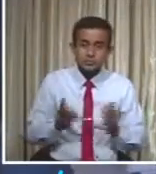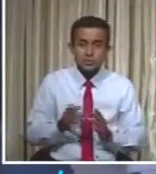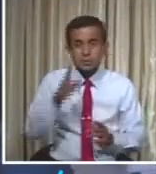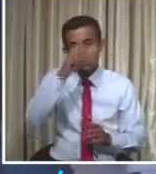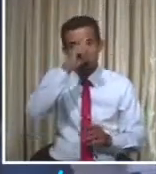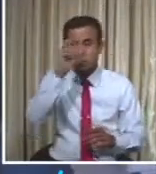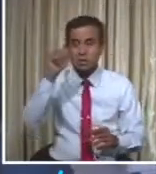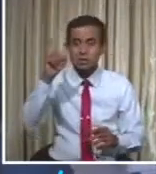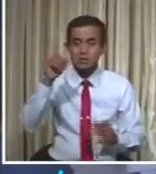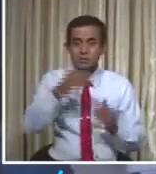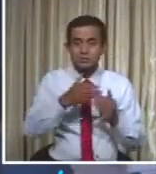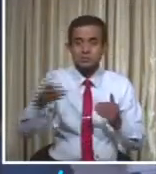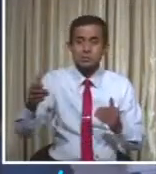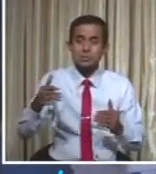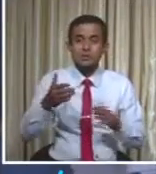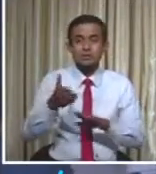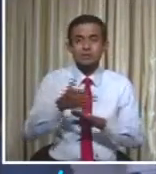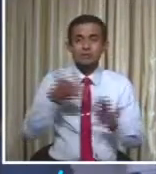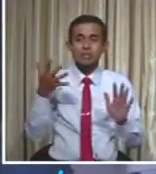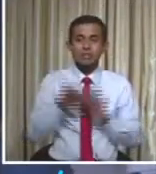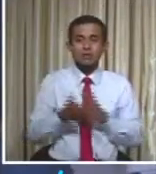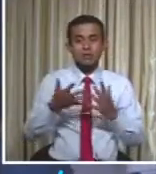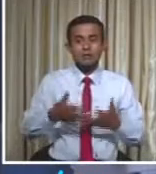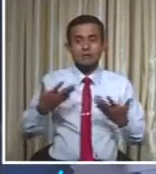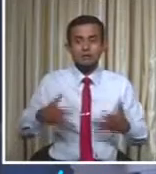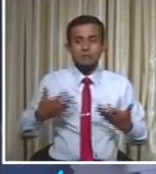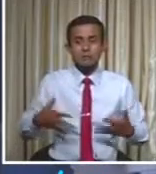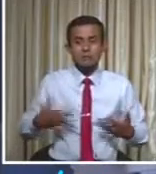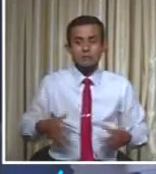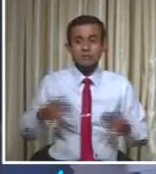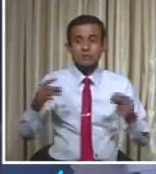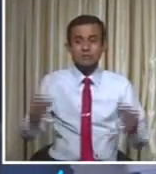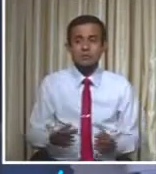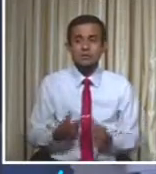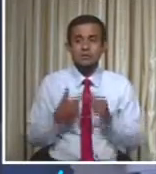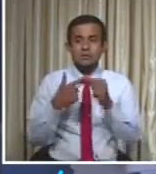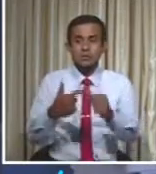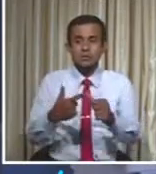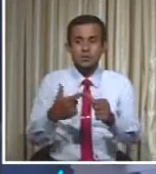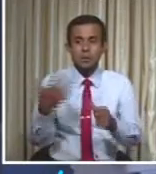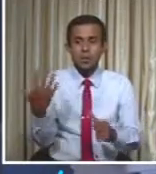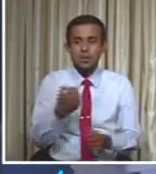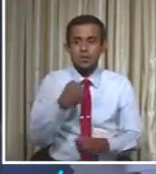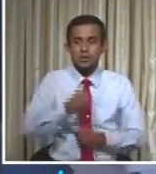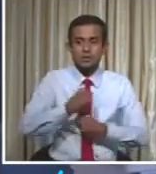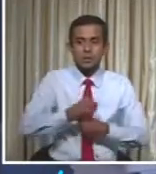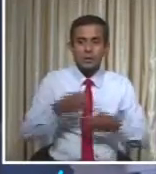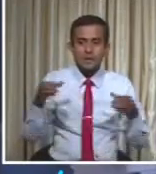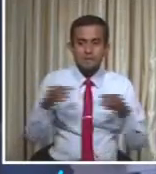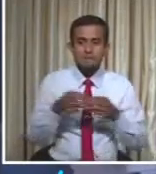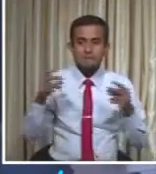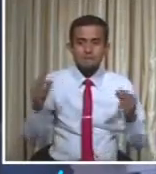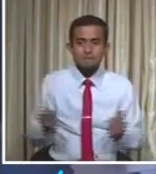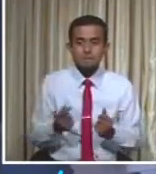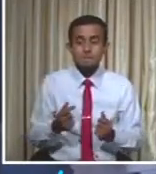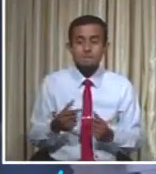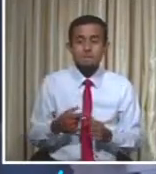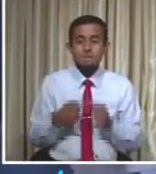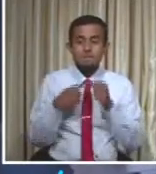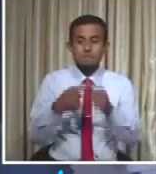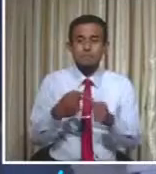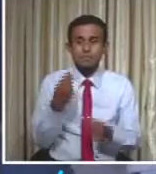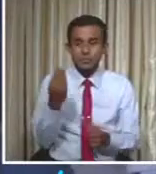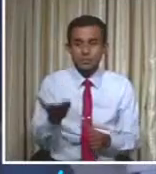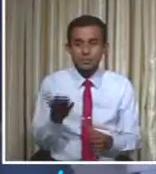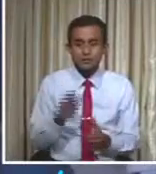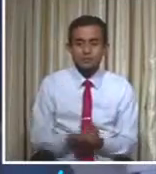විතර යනවා. එතකොට වෙන්න ඕනේ වෙලා ඉවරයි. සර් මේකට ශනික ප්‍රතිචාරයක් අවශ්‍යයි. සර් රජේ පාර්ශවෙන් වහම ශනික ප්‍රතිචාරයක් ලබා දිය